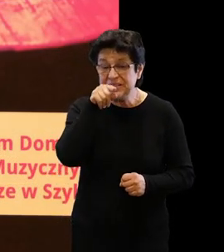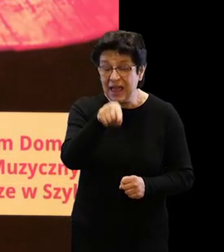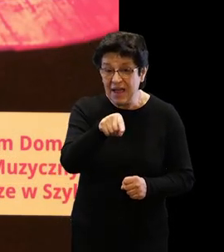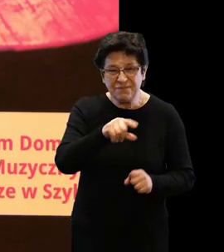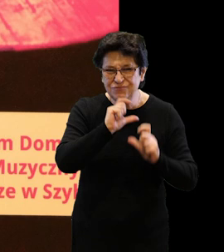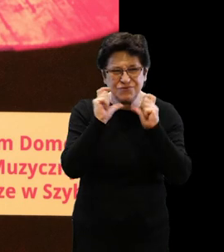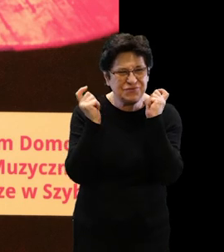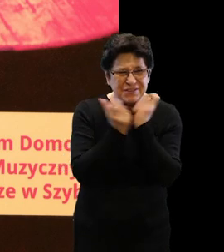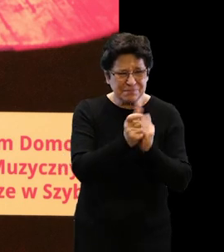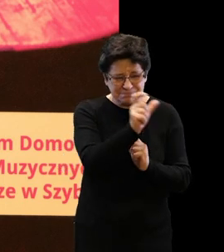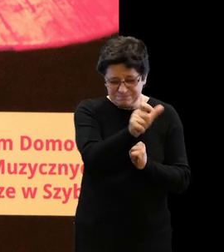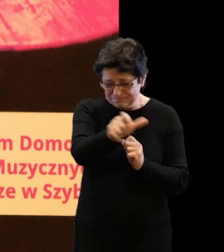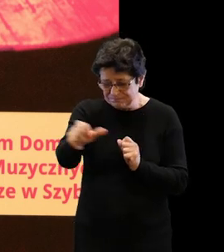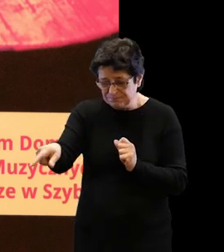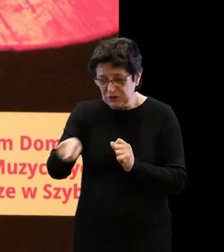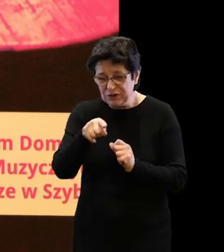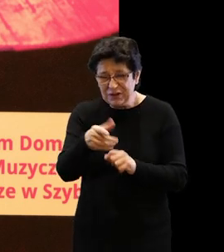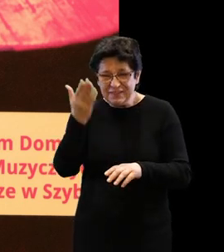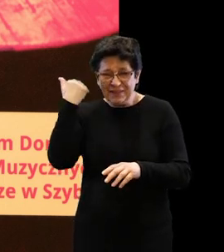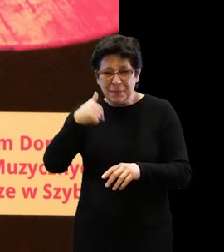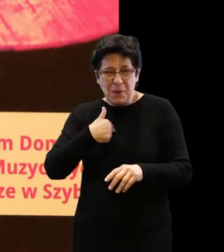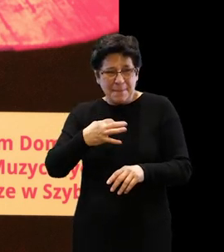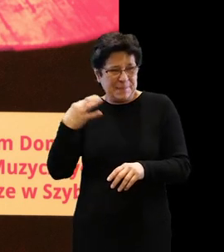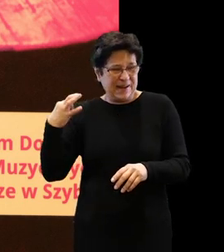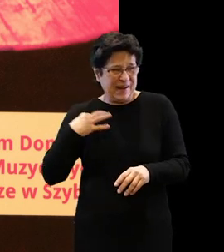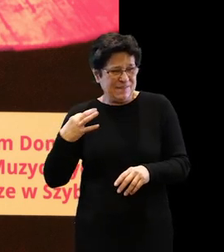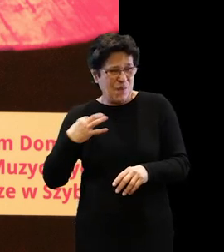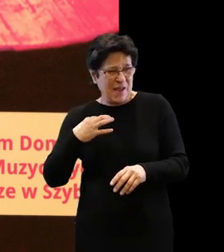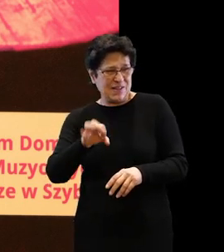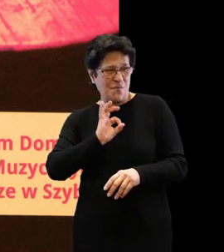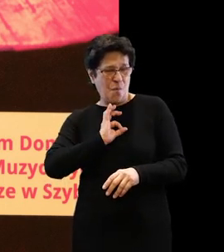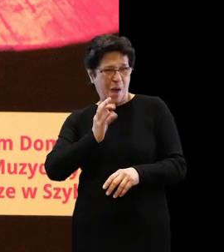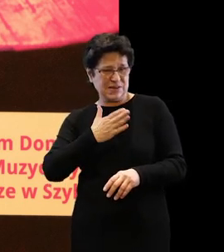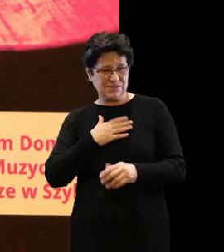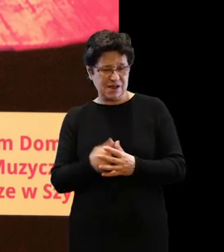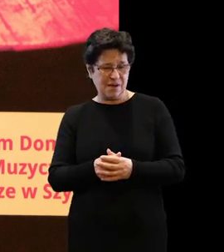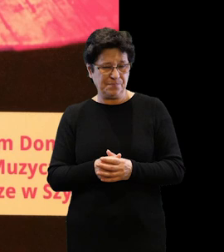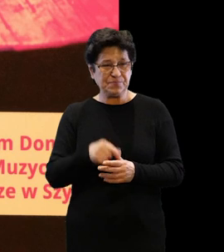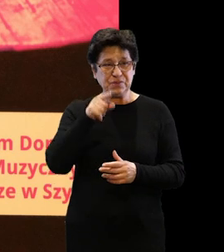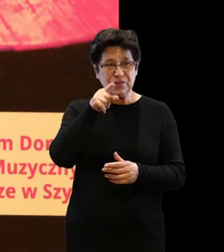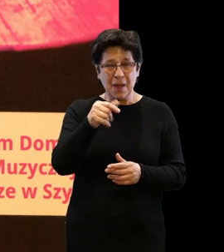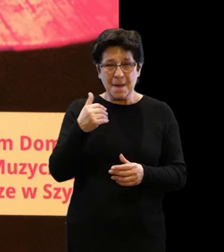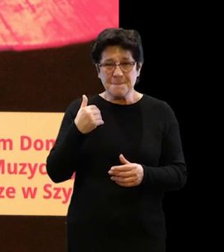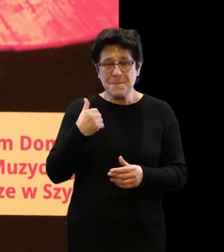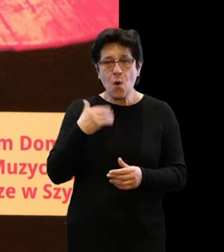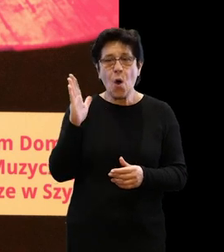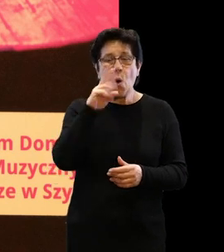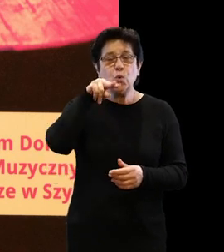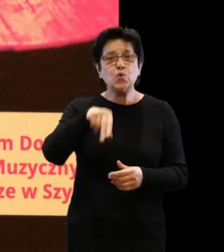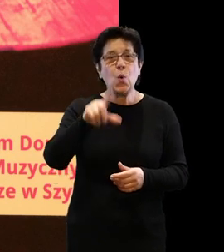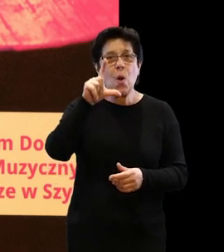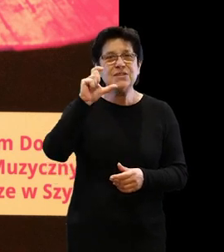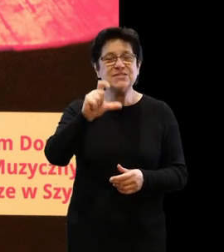prawie które tam były były kiedyś prywatną własnością własnością kupca zbożowego pana Szulca